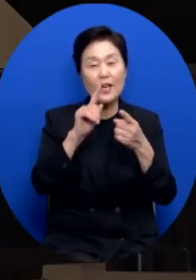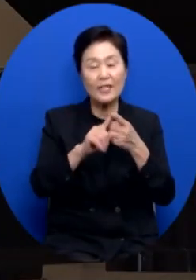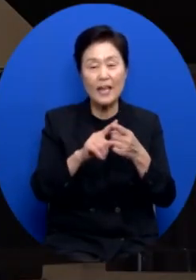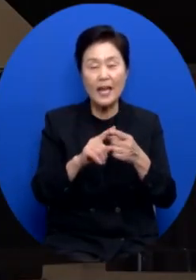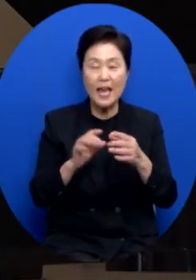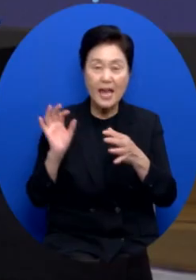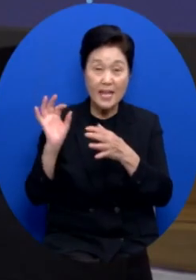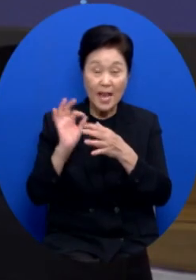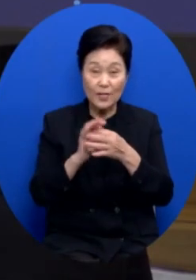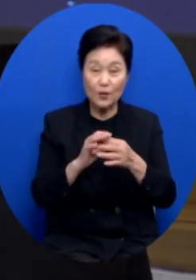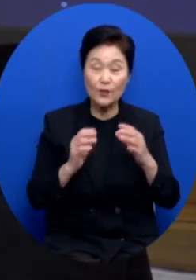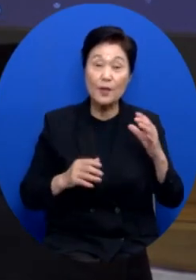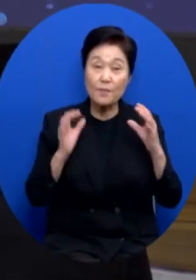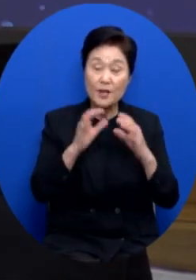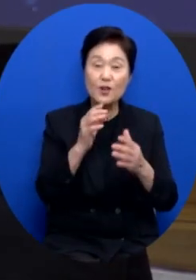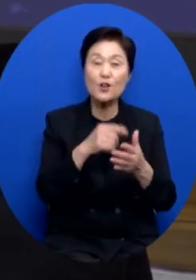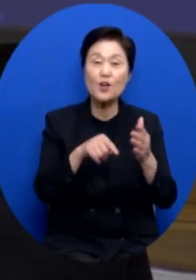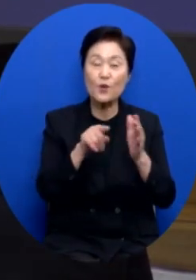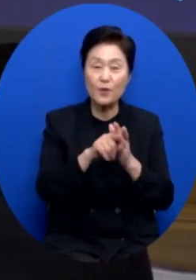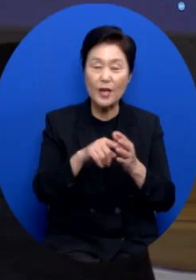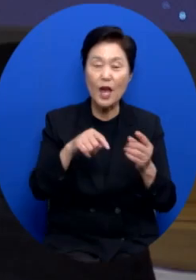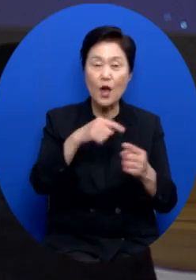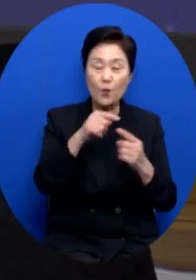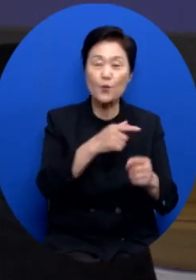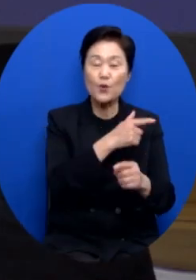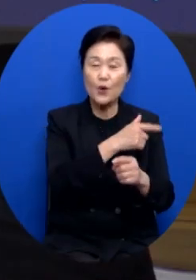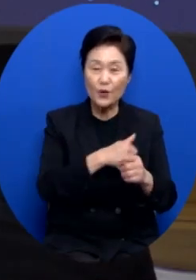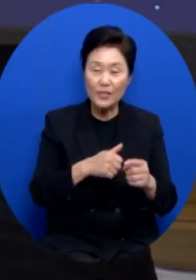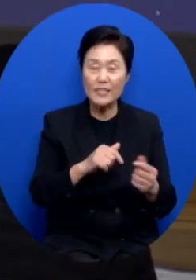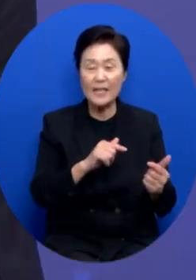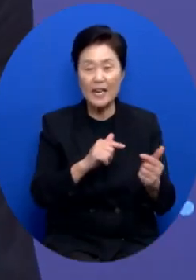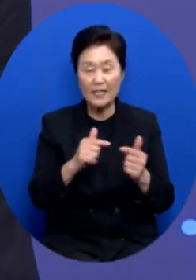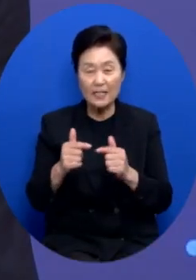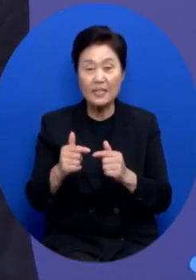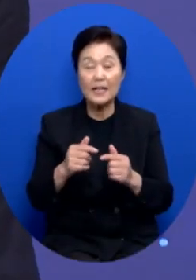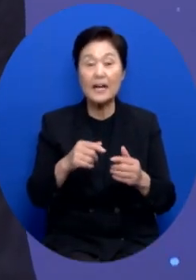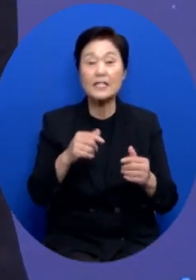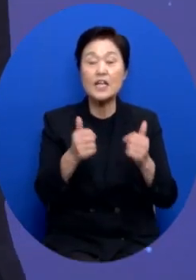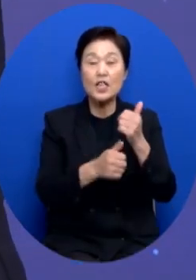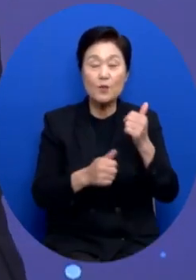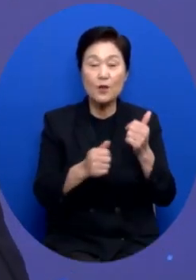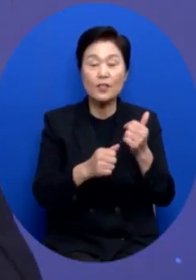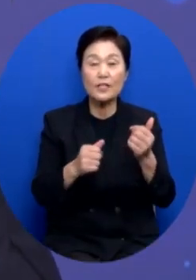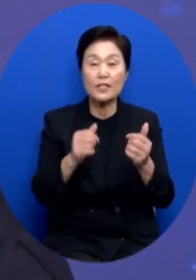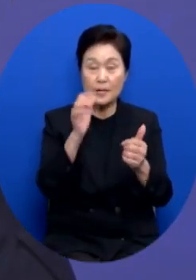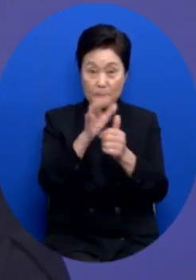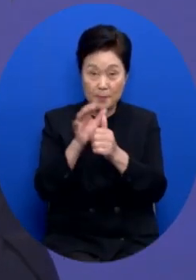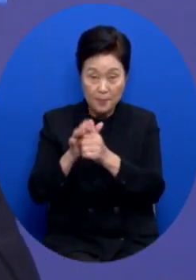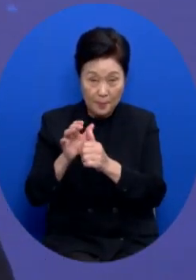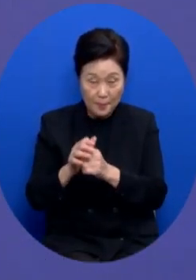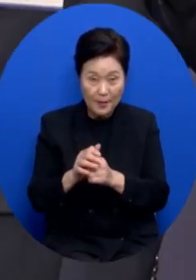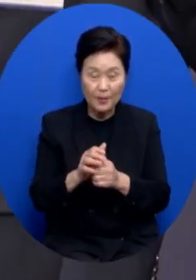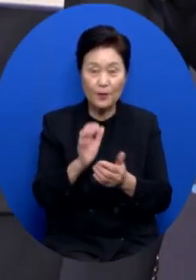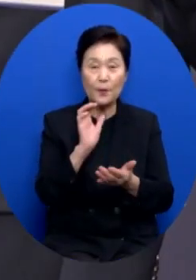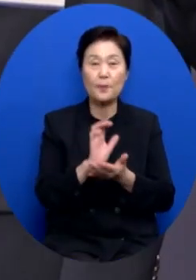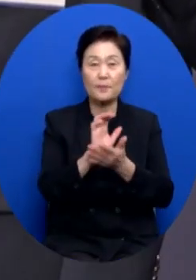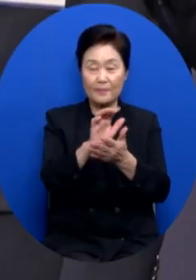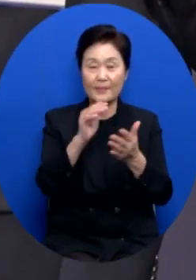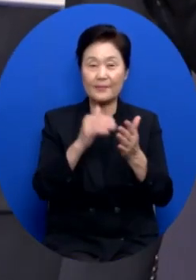위해 부이사장과 운영이사, 사무총장을 위촉하고 신임 임원들에게 위촉패를